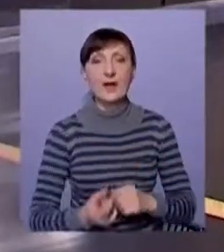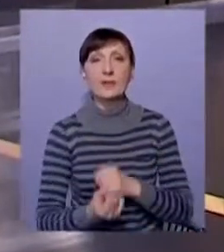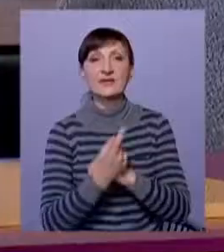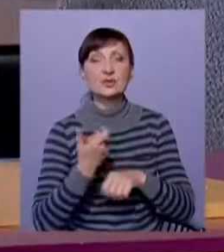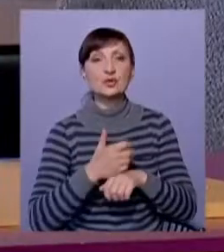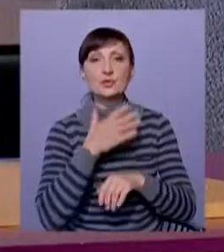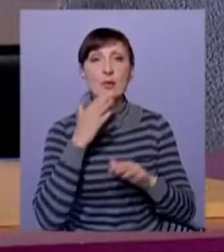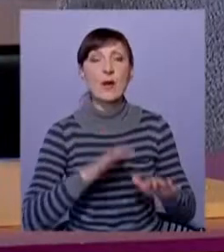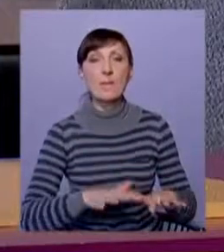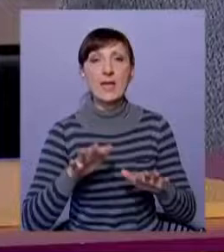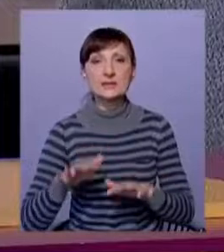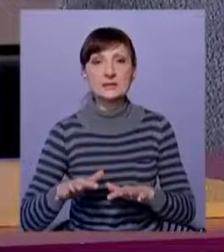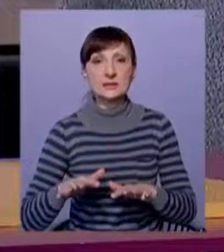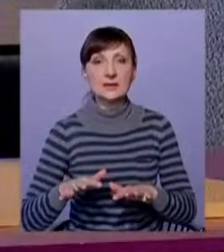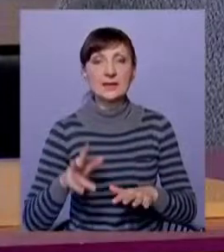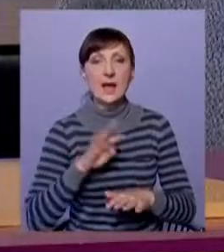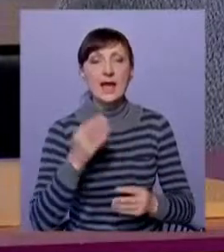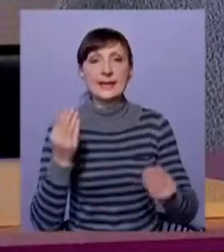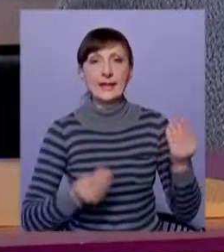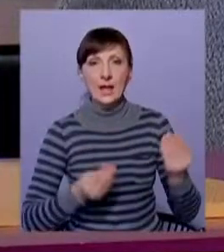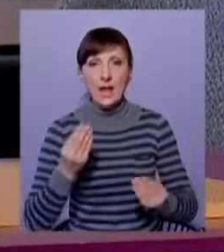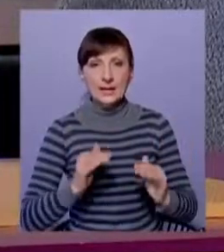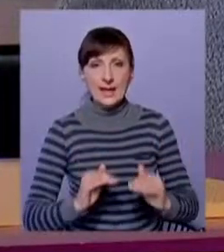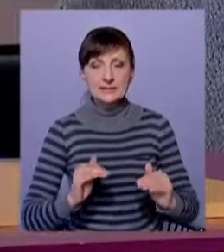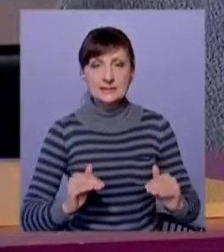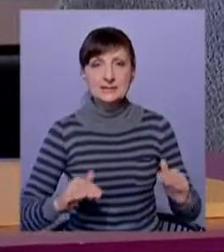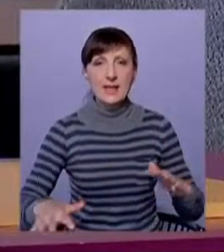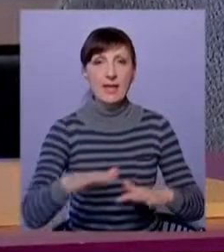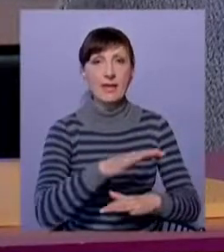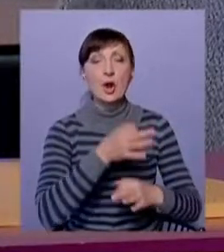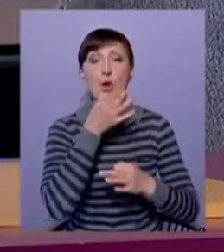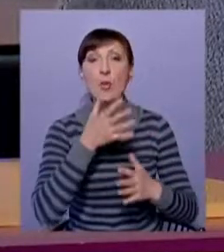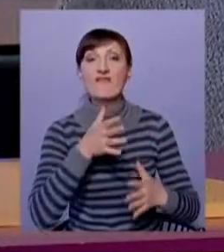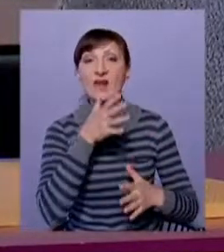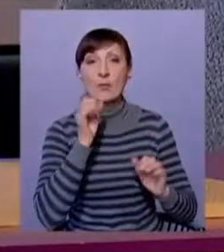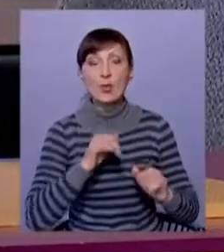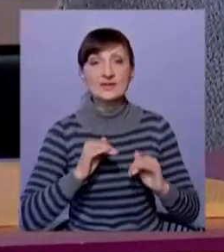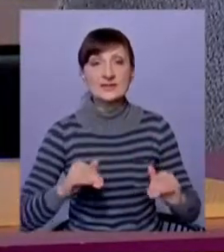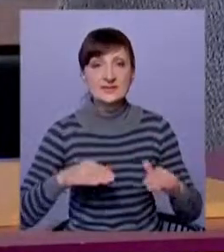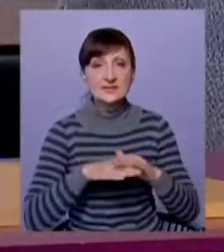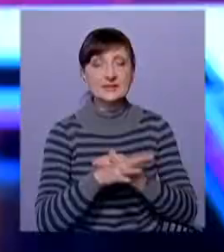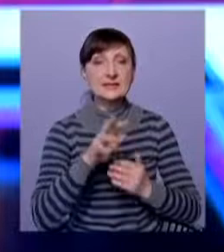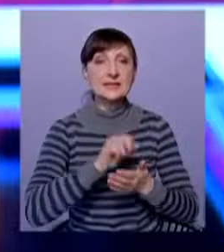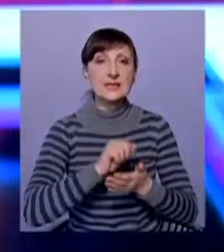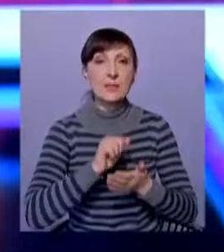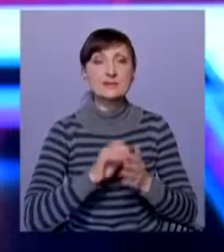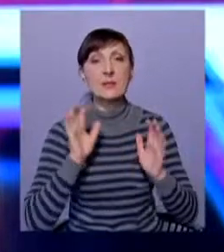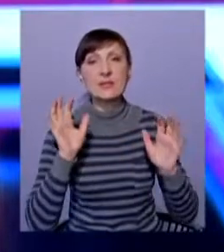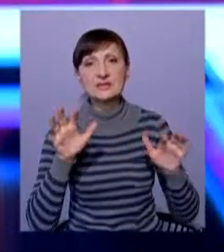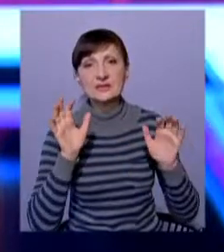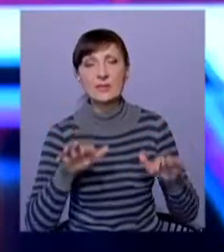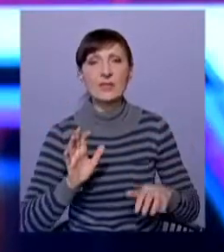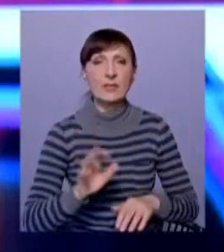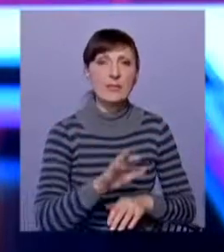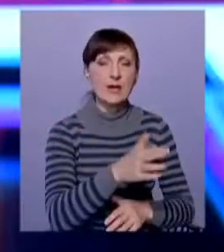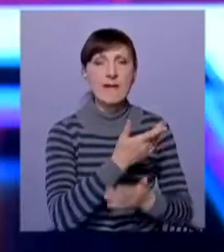очень много мест для игровых площадок для детей, да, в любое время дети могут выйти, заниматься тем же баскетболом, волейболом,